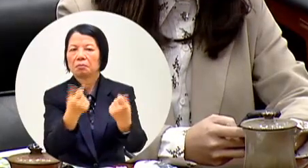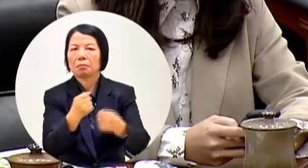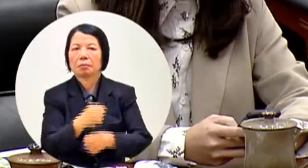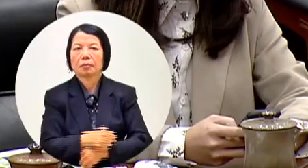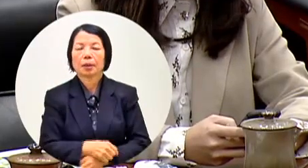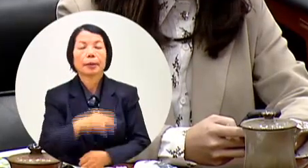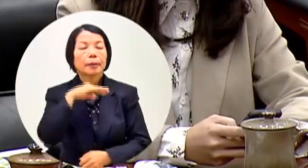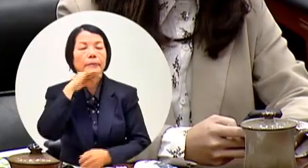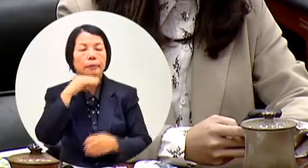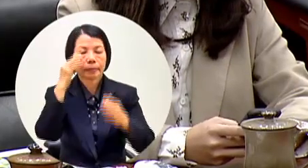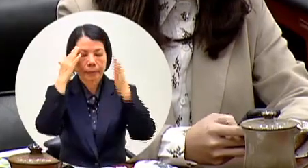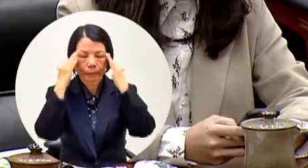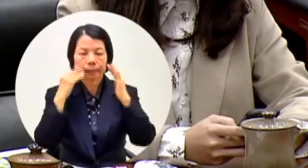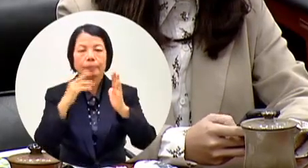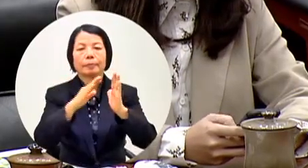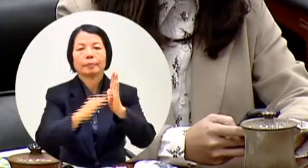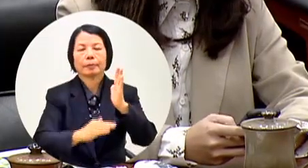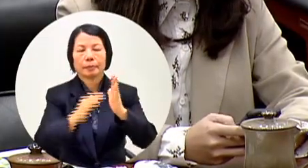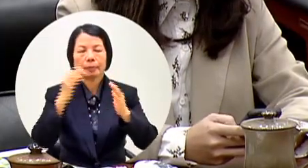做一下说明。